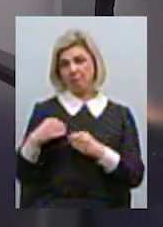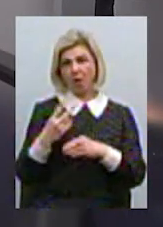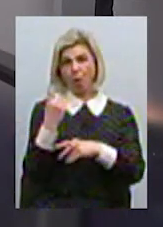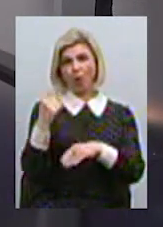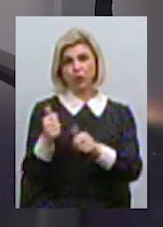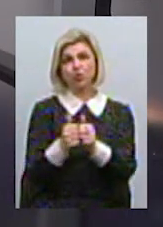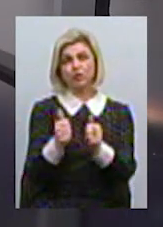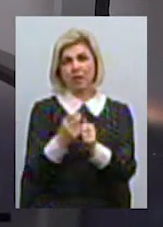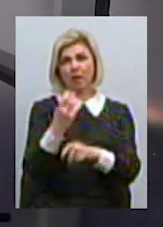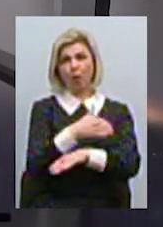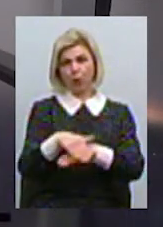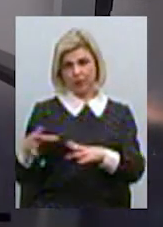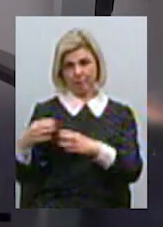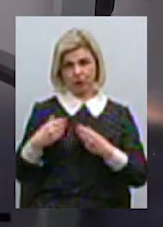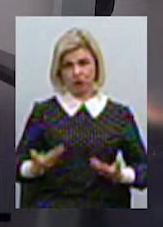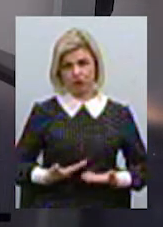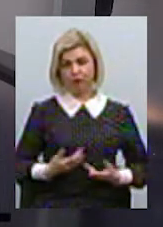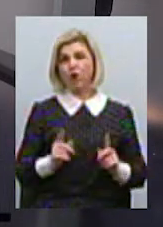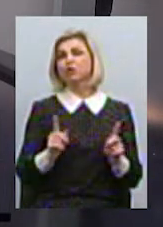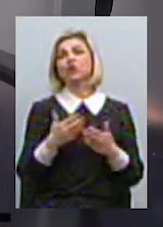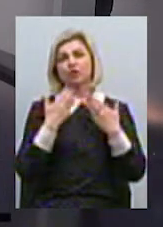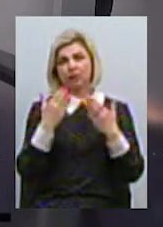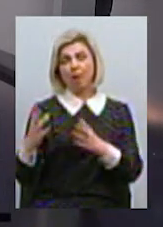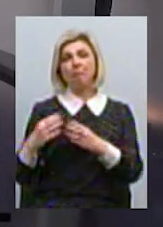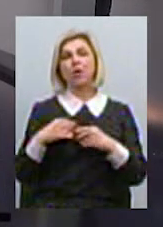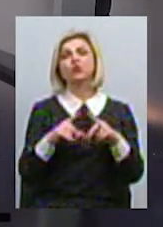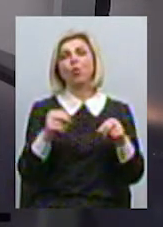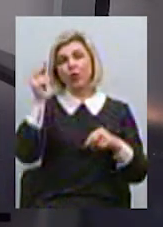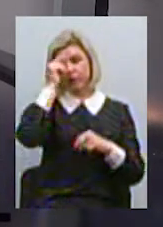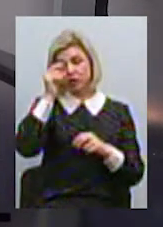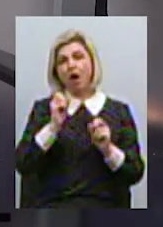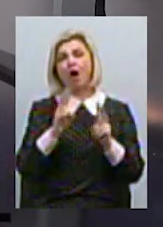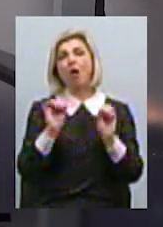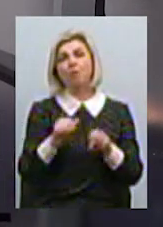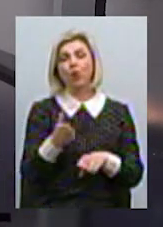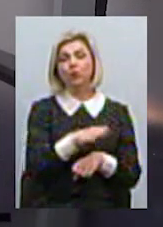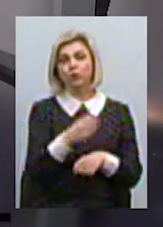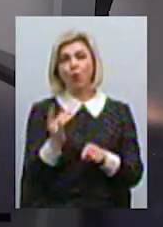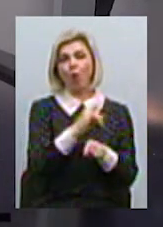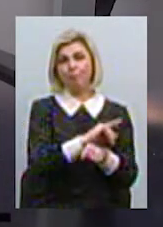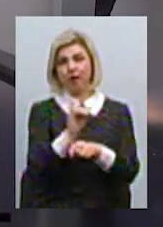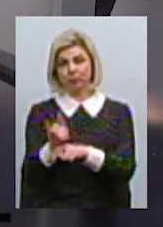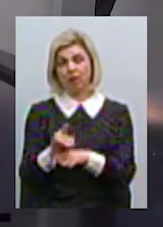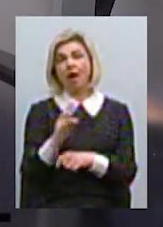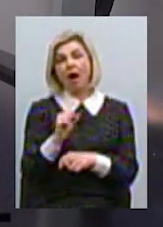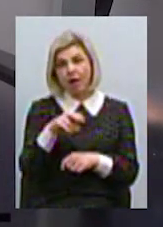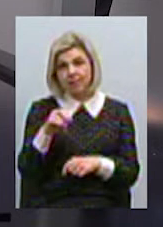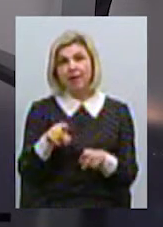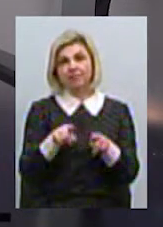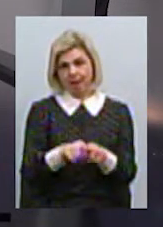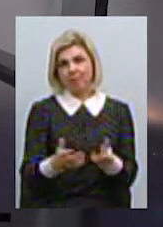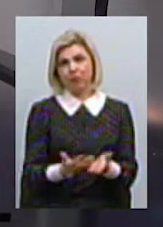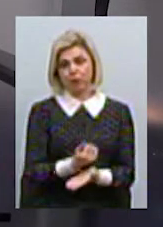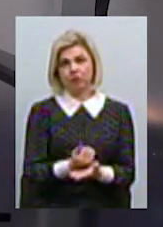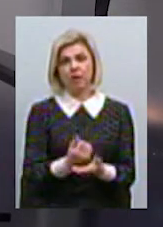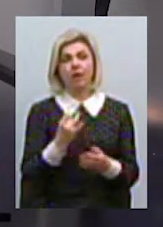мешкаємо. Як можна читати? Ми ж там в одній школі навчалися. Як ми могли один одного обдурити? Але таке виходить. І дуже часто виходить порушення прав людини